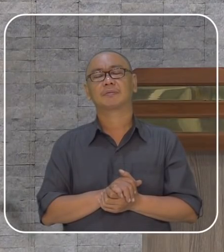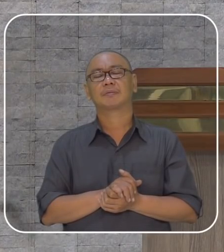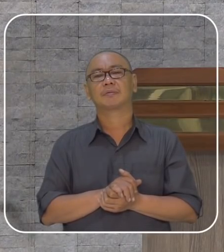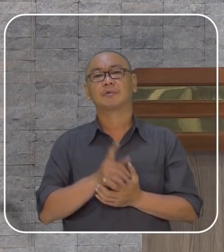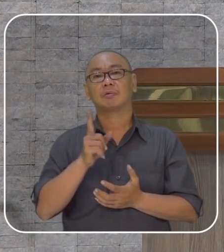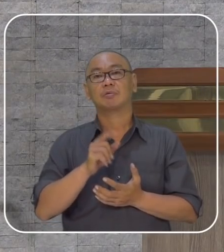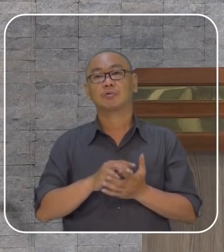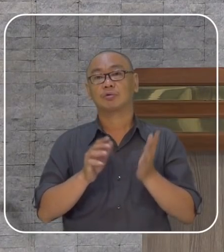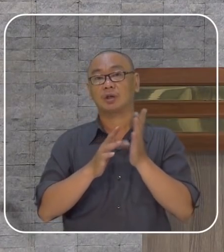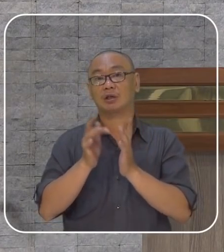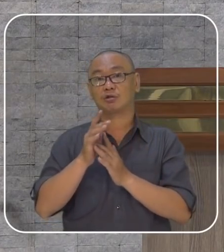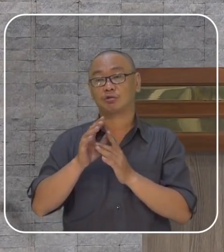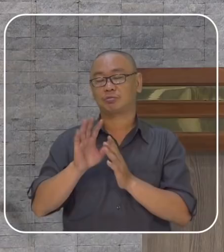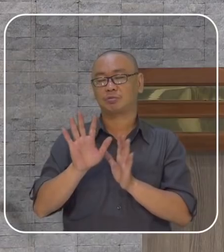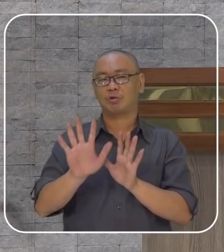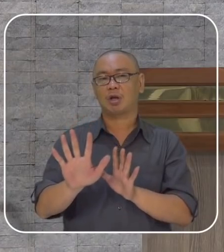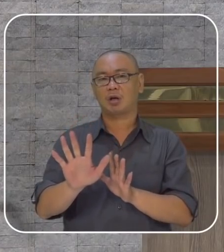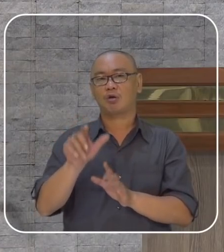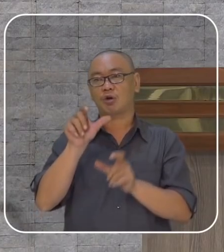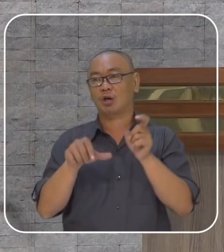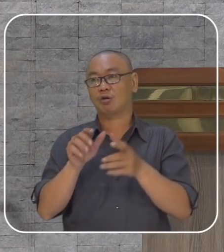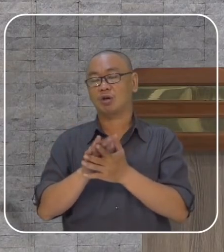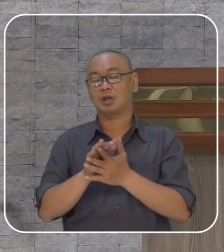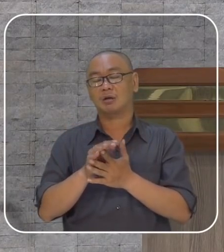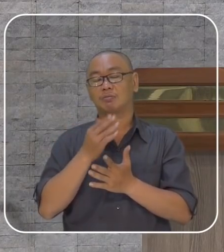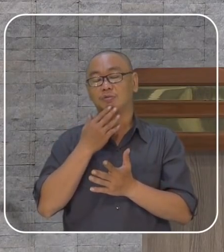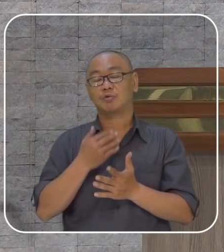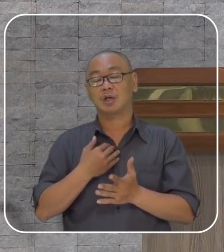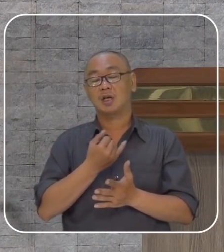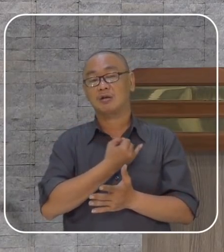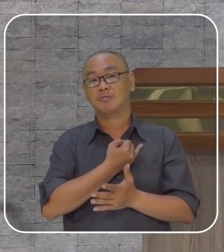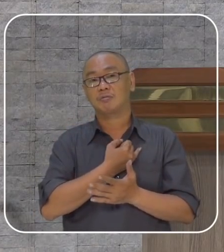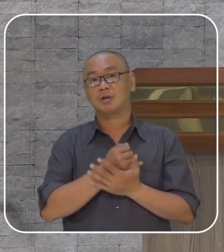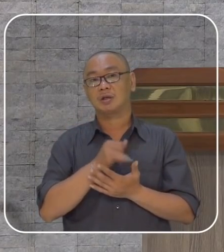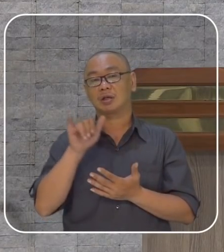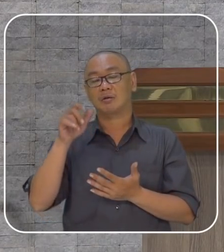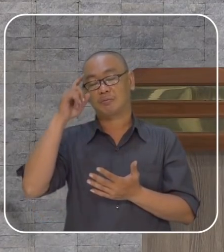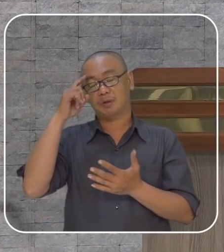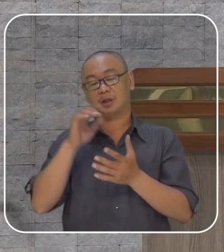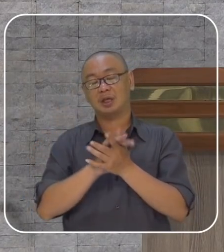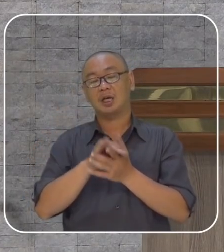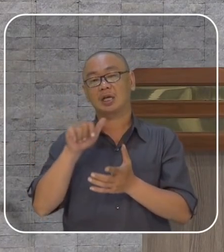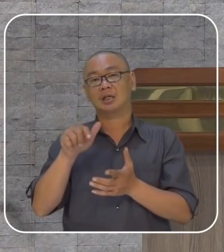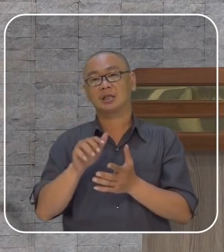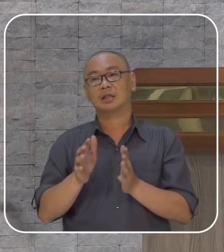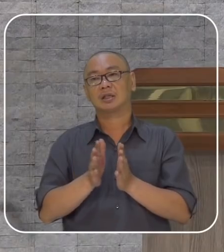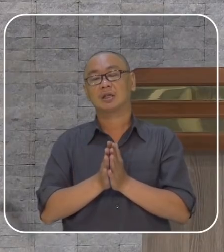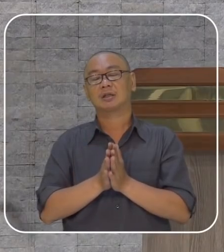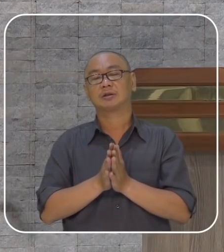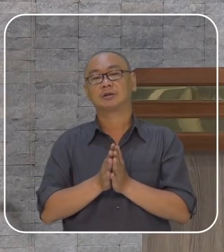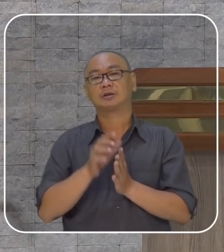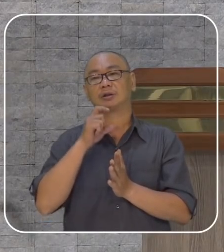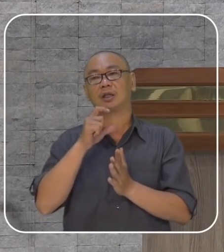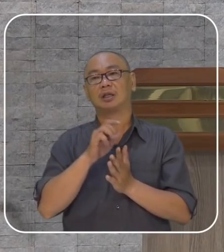Oleh sebab itu Yesus menolak orang-orang yang beriman, yang percaya ini dengan cara yang murahan